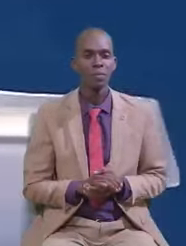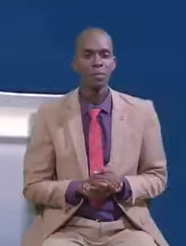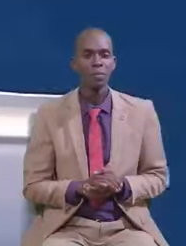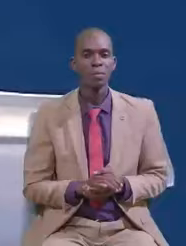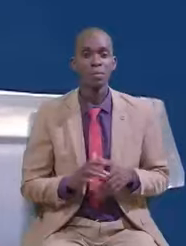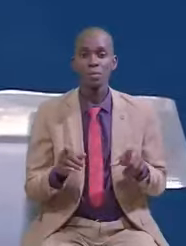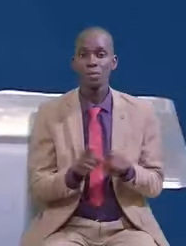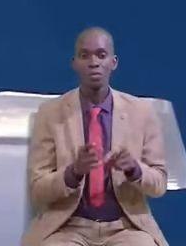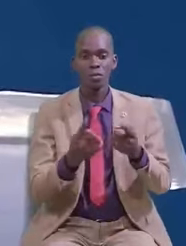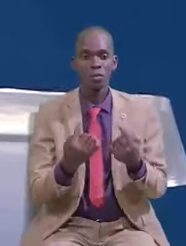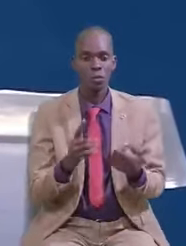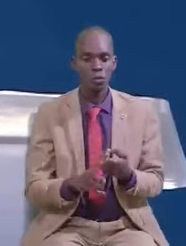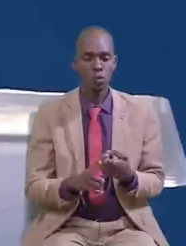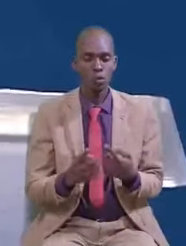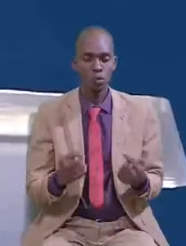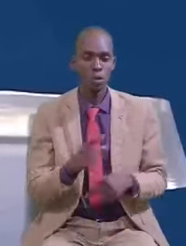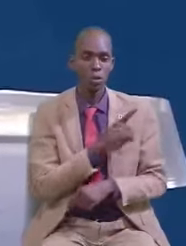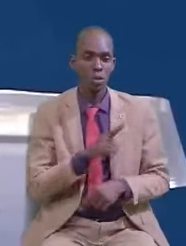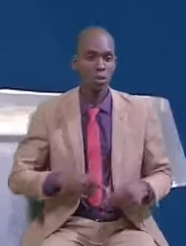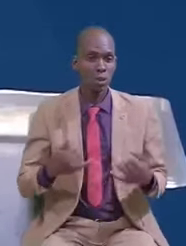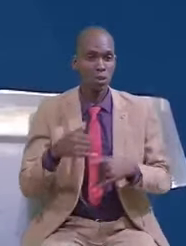au Seigneur ce soir,